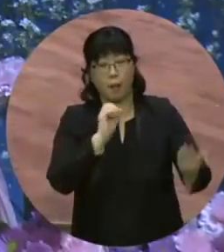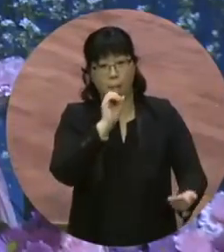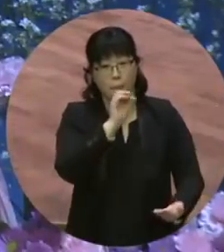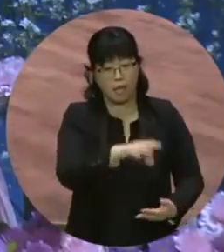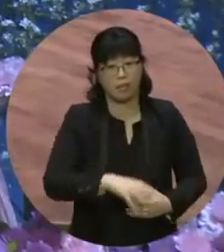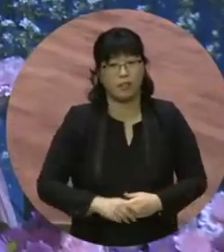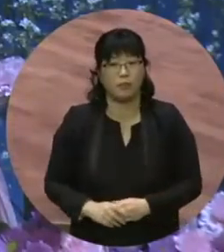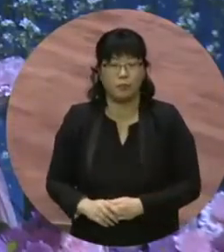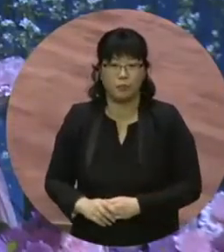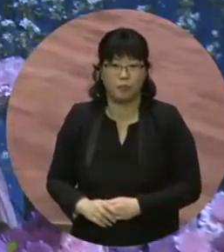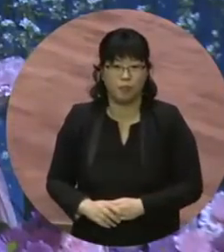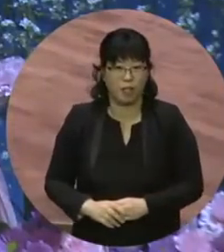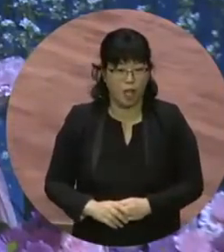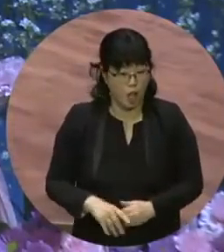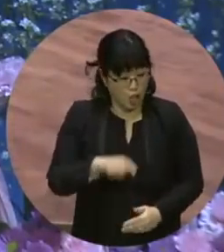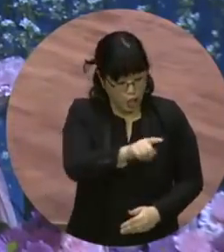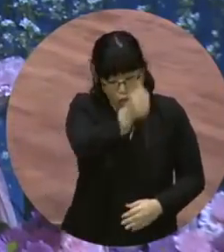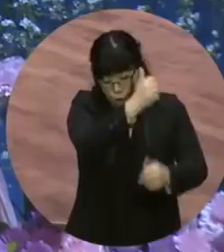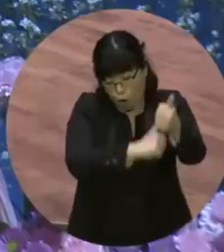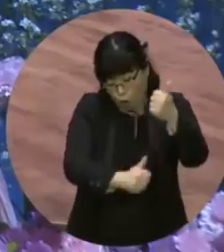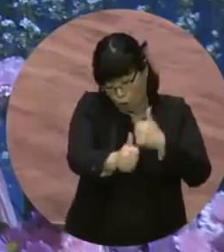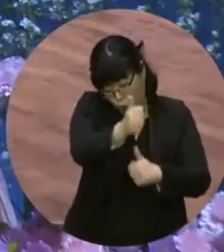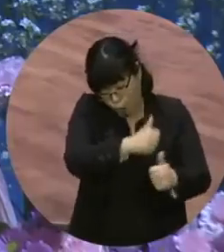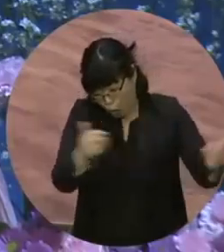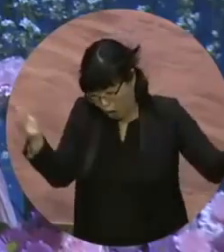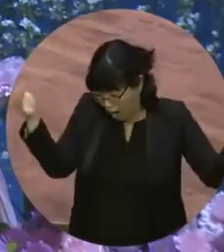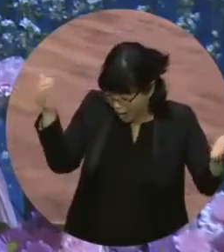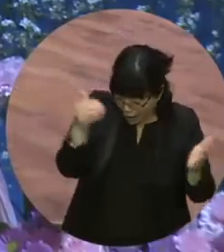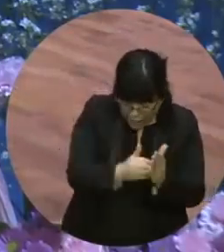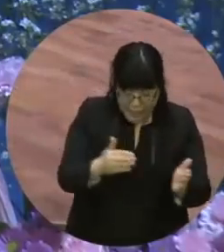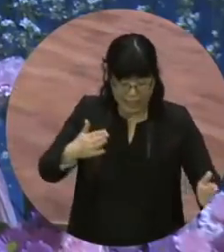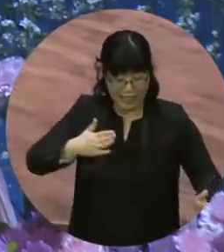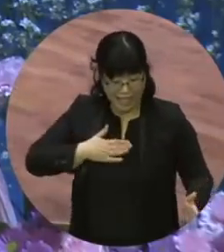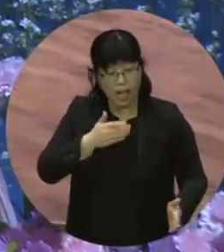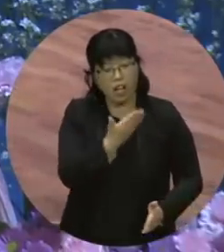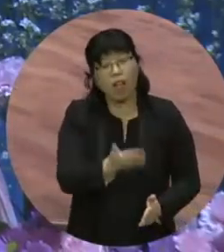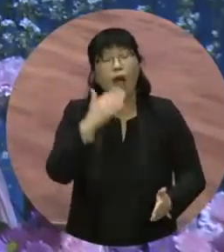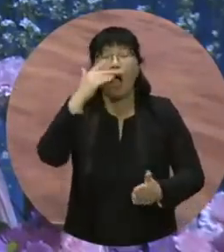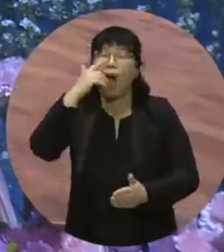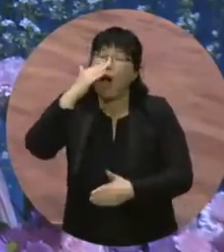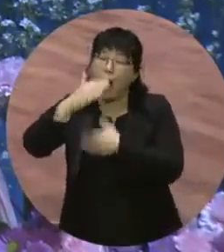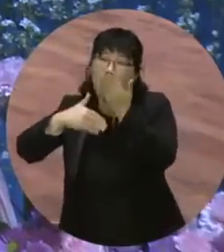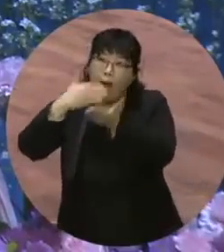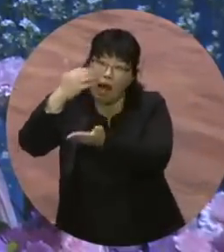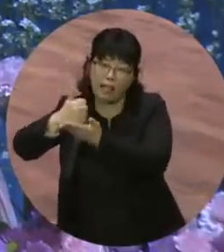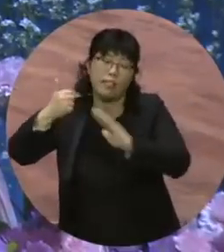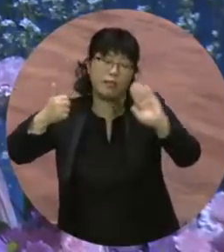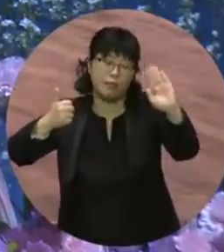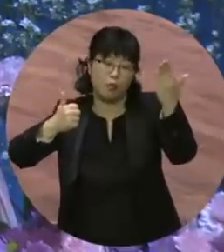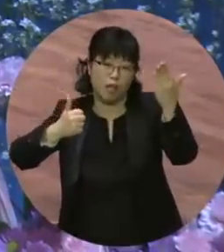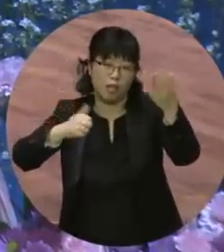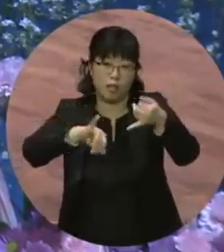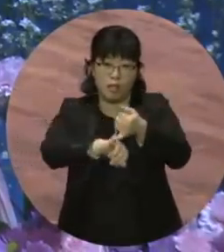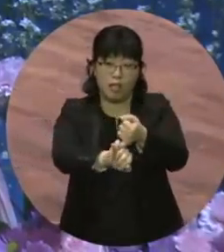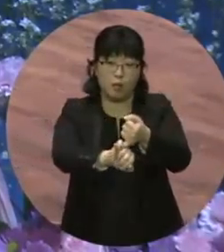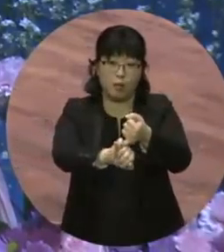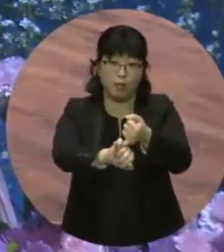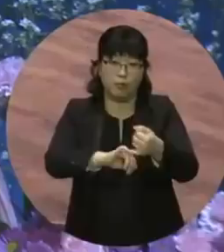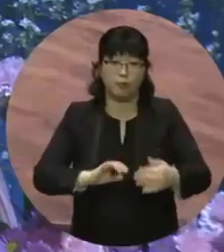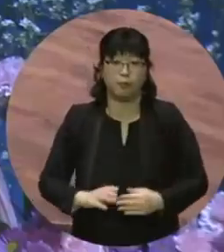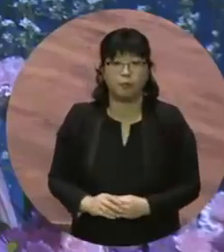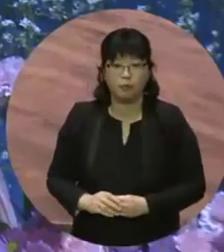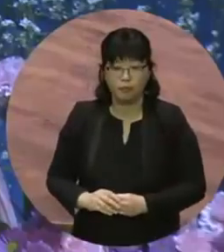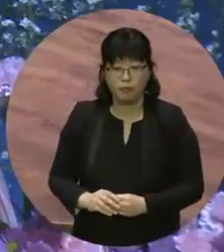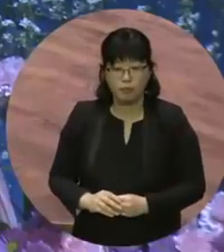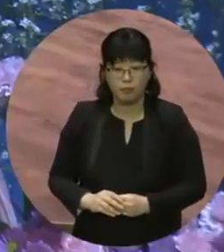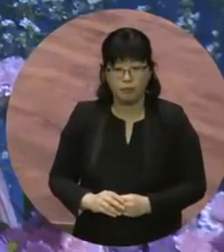언약을 삼고 너와 너 후손의 하나님이 되리라. 얼마나 확실하게 우리 삶을 지금